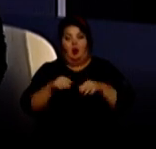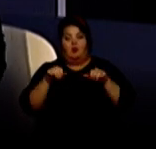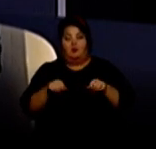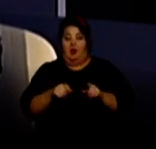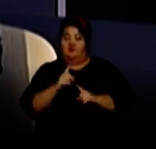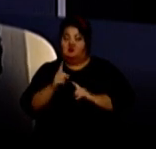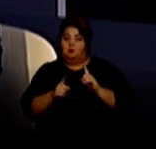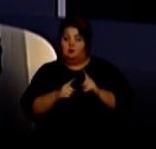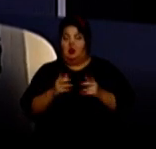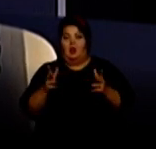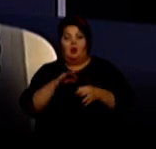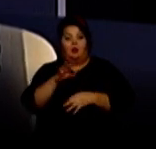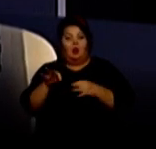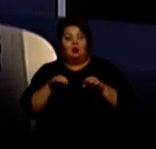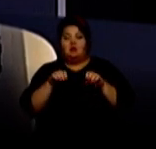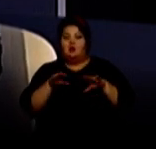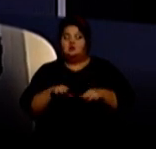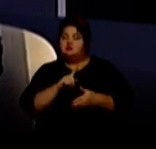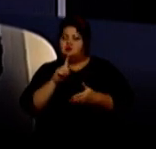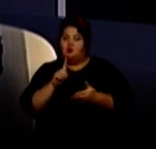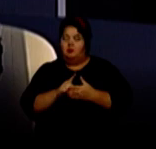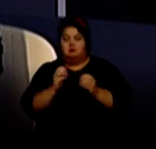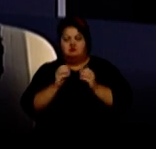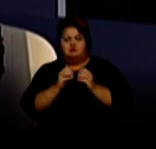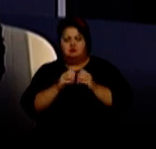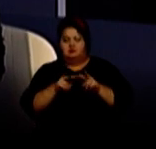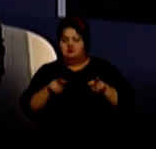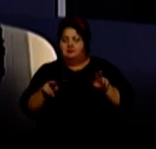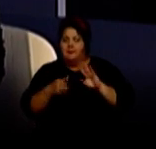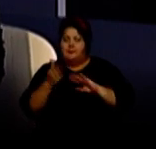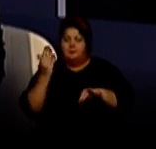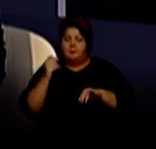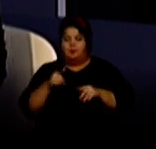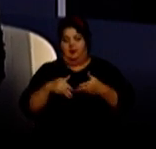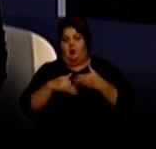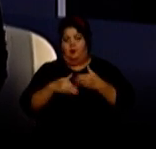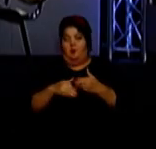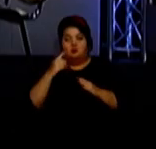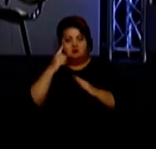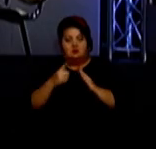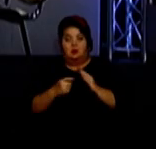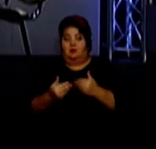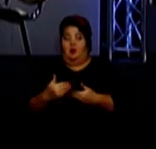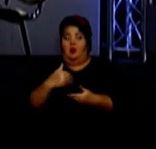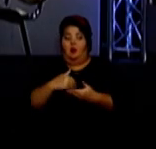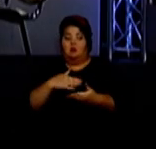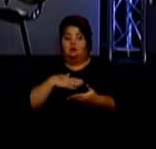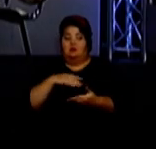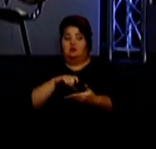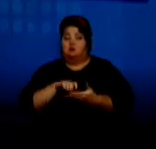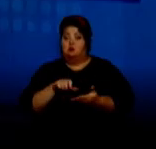змінити, а які архітектурні рішення зобов'язані зберегти? Це допоможе з'ясувати гостя нашої